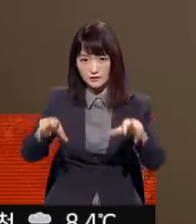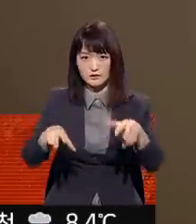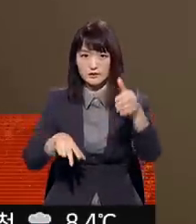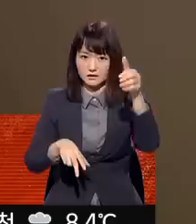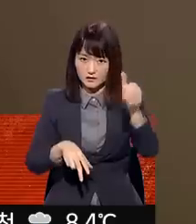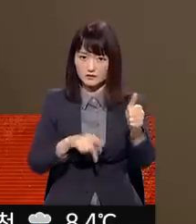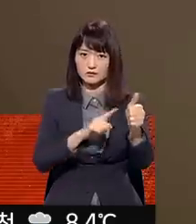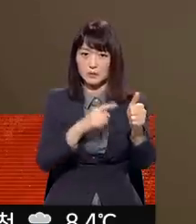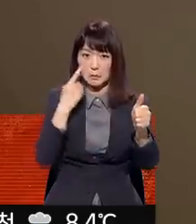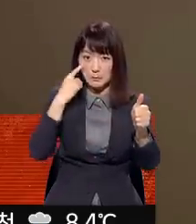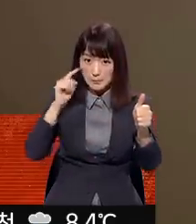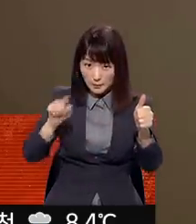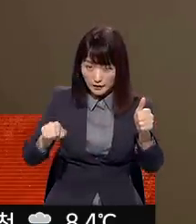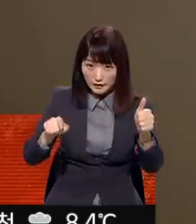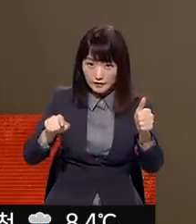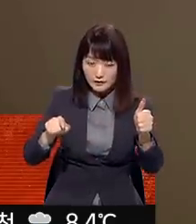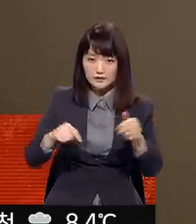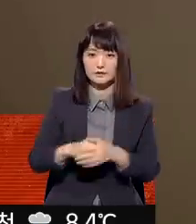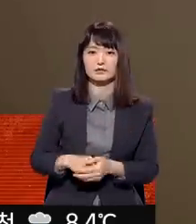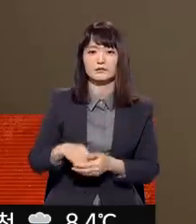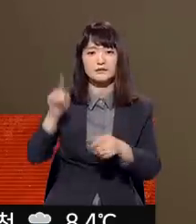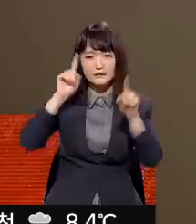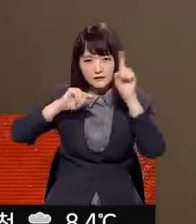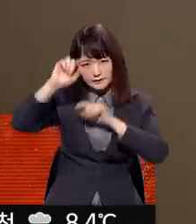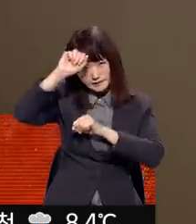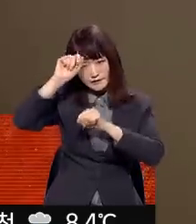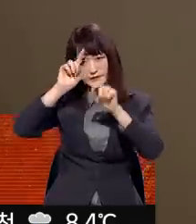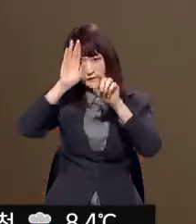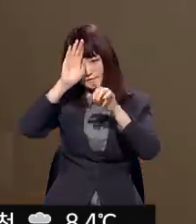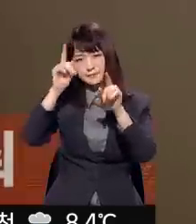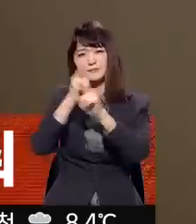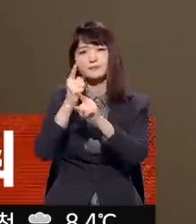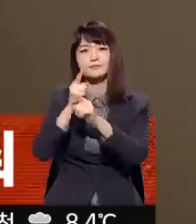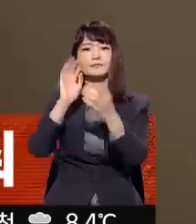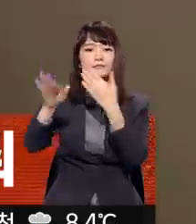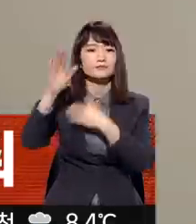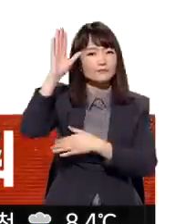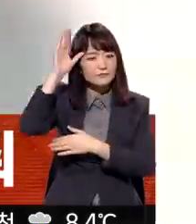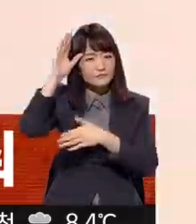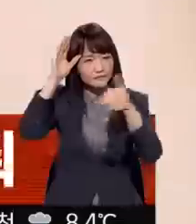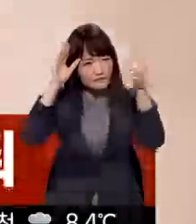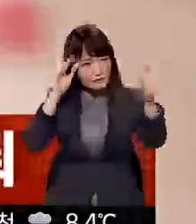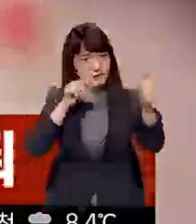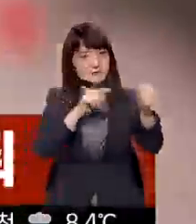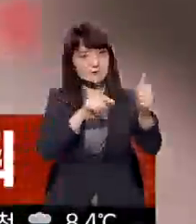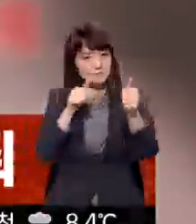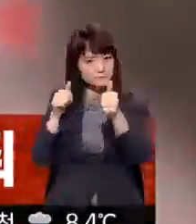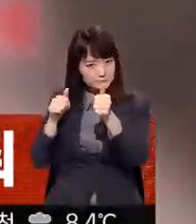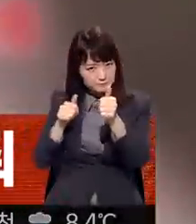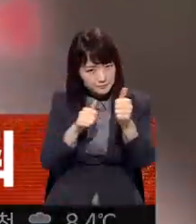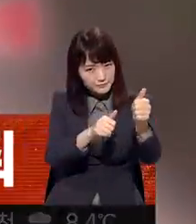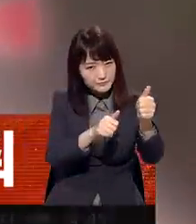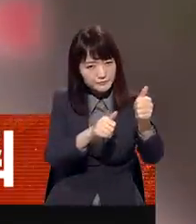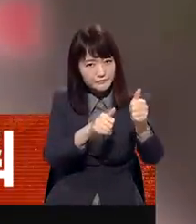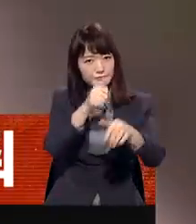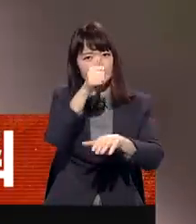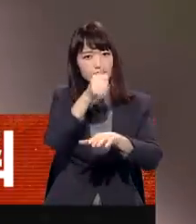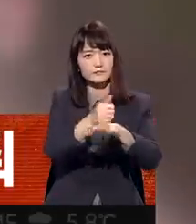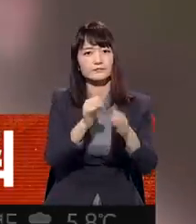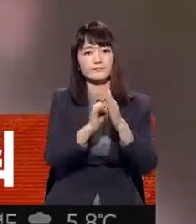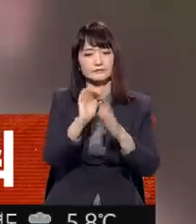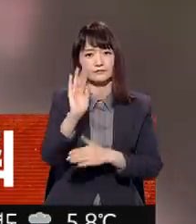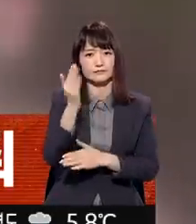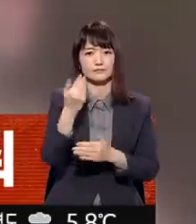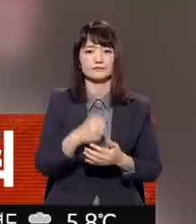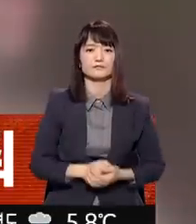주인이 이 강아지를 발견했고 당시 다친 다리도 치료를 해줬다고 하는데 이후에도 강아지는 주인을 계속 따랐고 결국 가족이